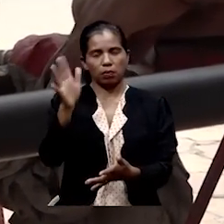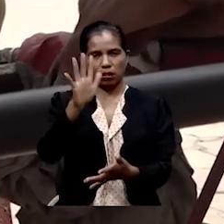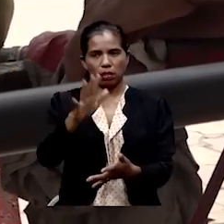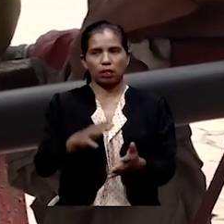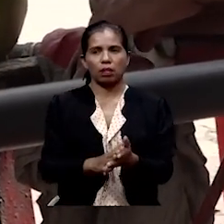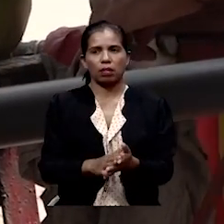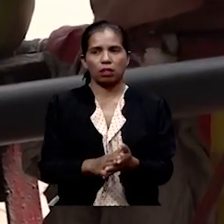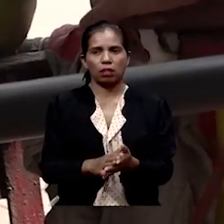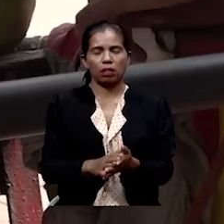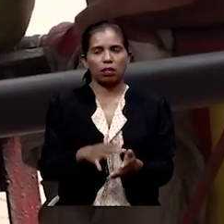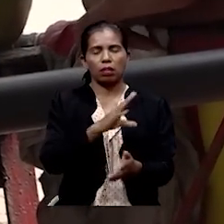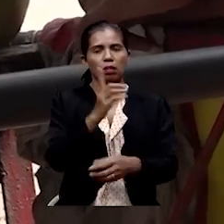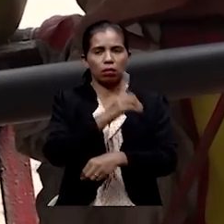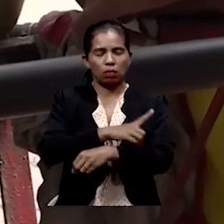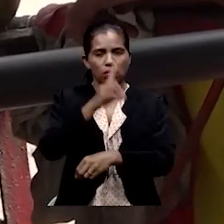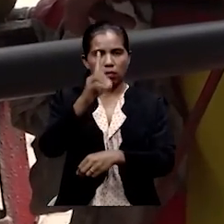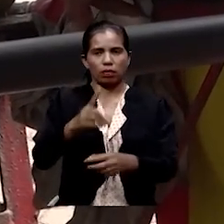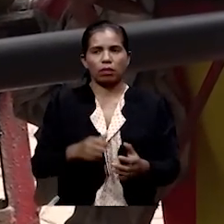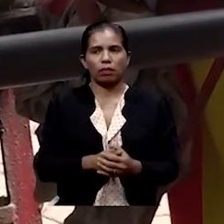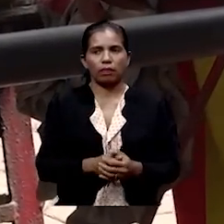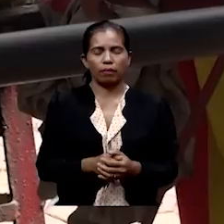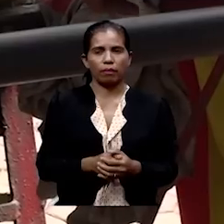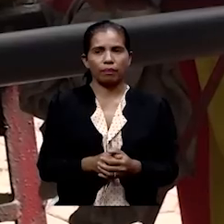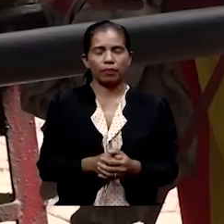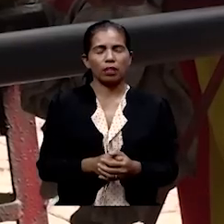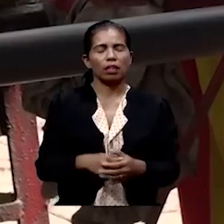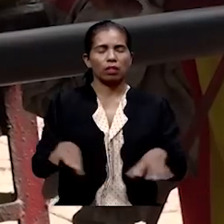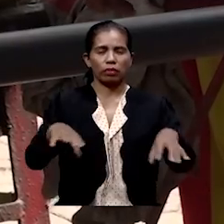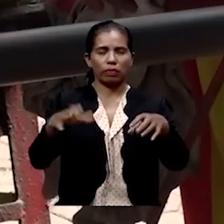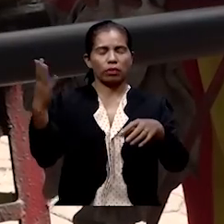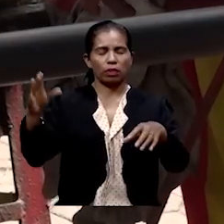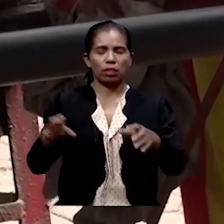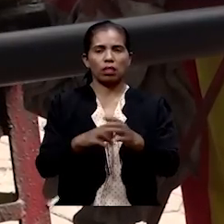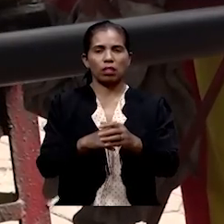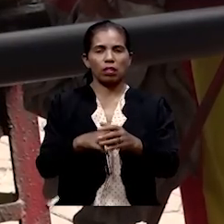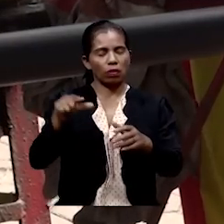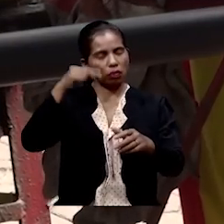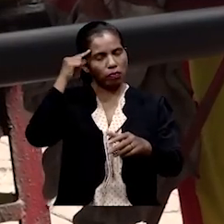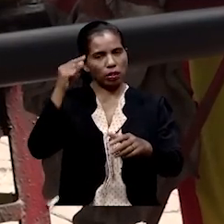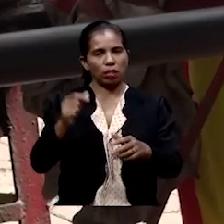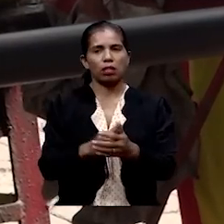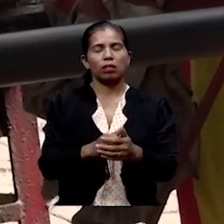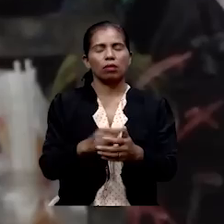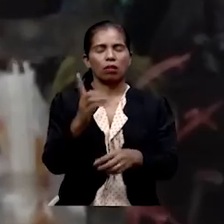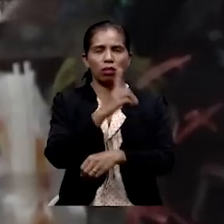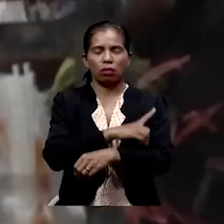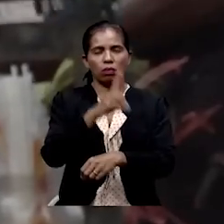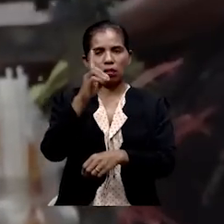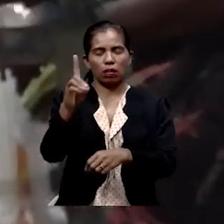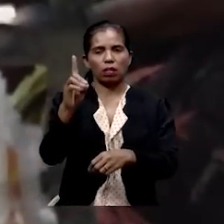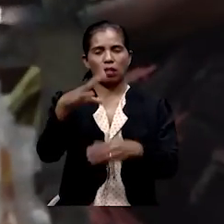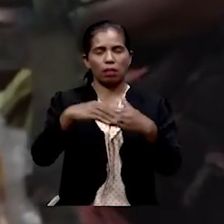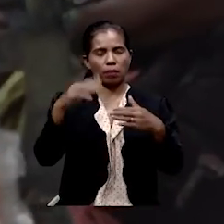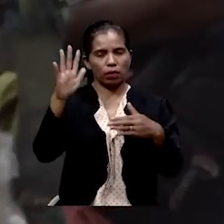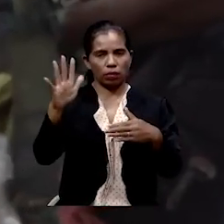ni manang 85 sen lorong ida. Ini lihatnya gaji minimum stadu tambah gaji minimum stadu luar ini 4 dolar koma berapa sen, 60 sen dah kari. Ini luar